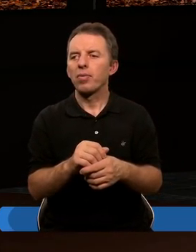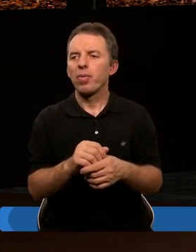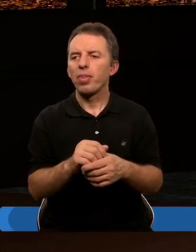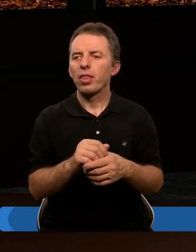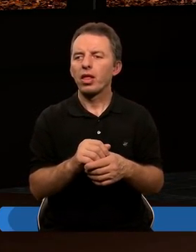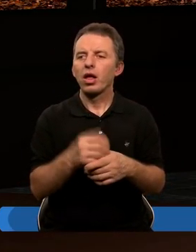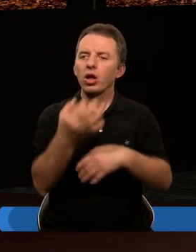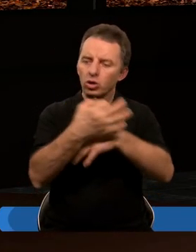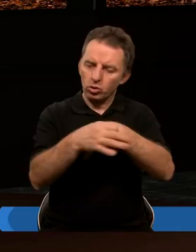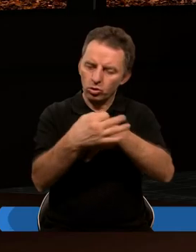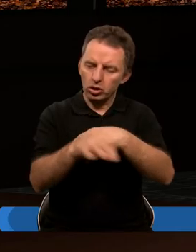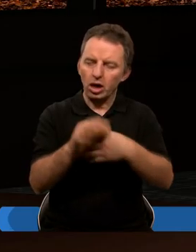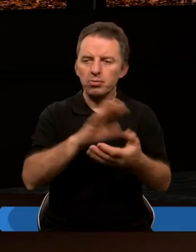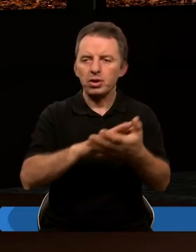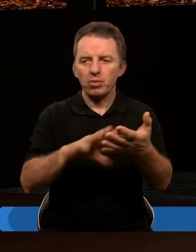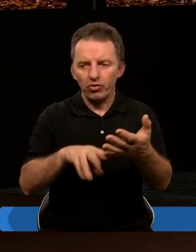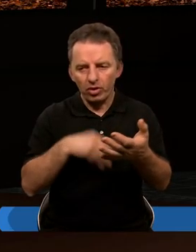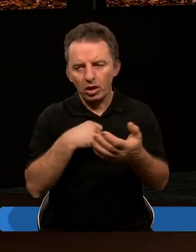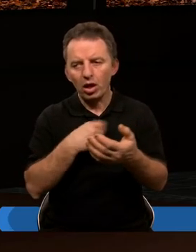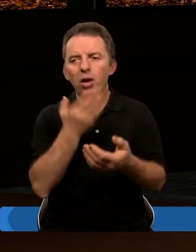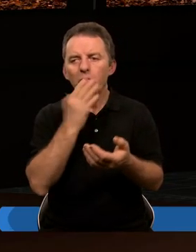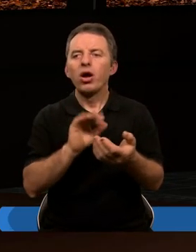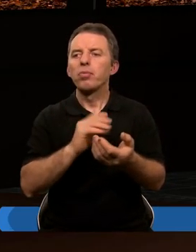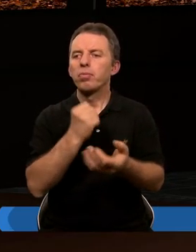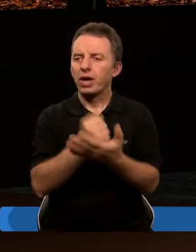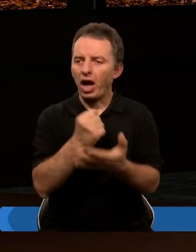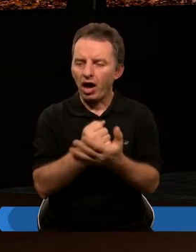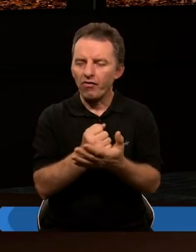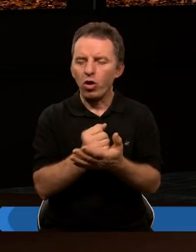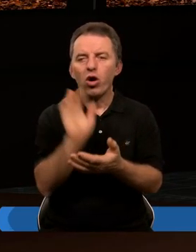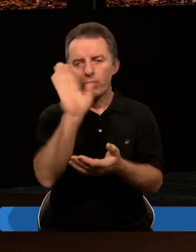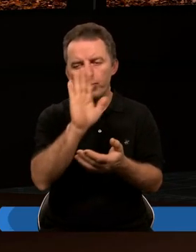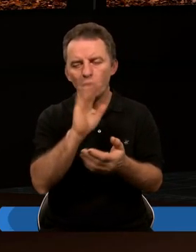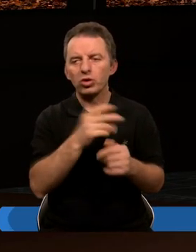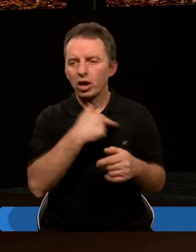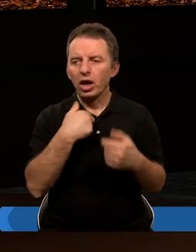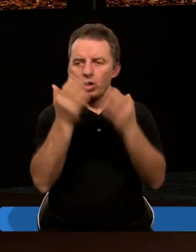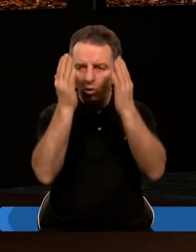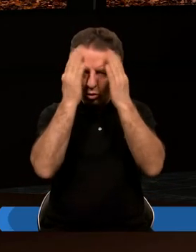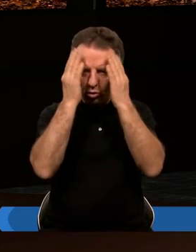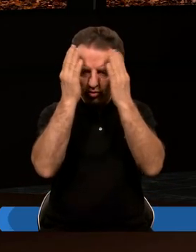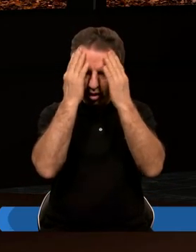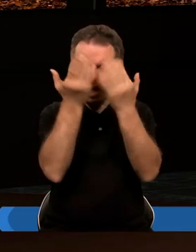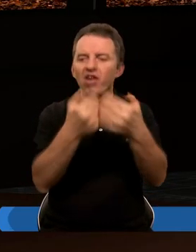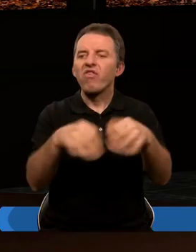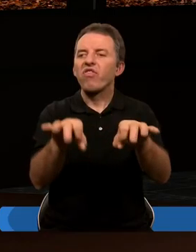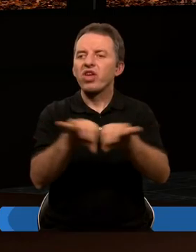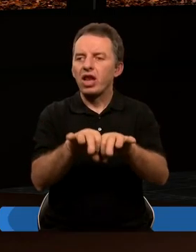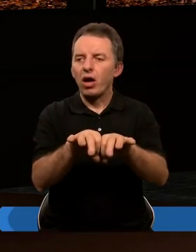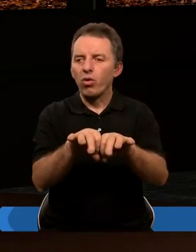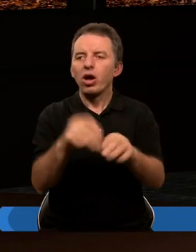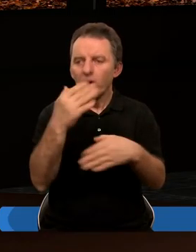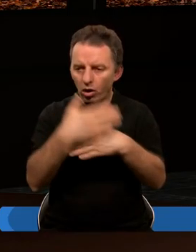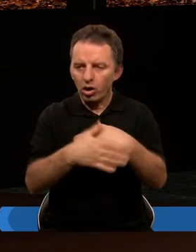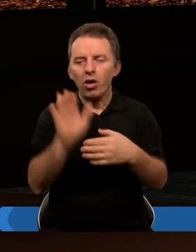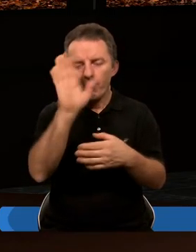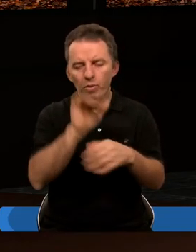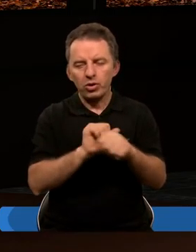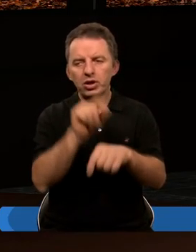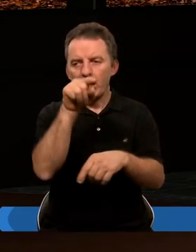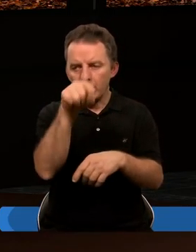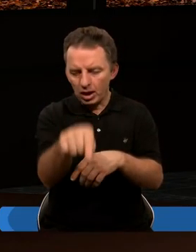wcześniejszych studiach biblijnych, gdzie mówiliśmy o tym, że Prawo Boże nas uświadamia. To jest finał. To jest koniec. Natomiast Bóg jest